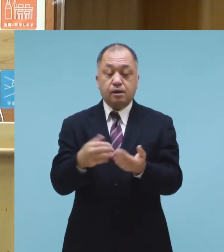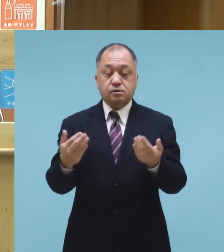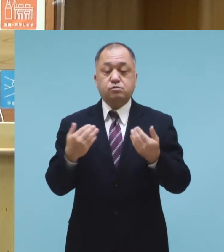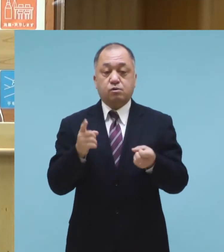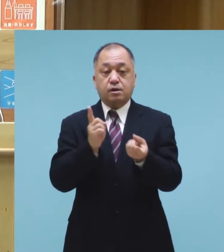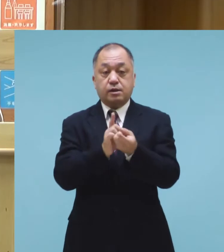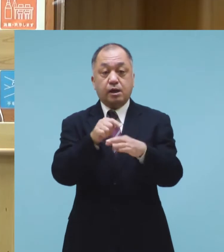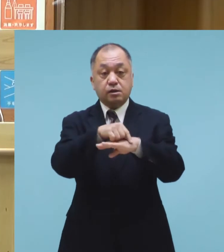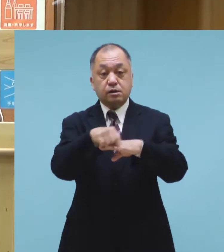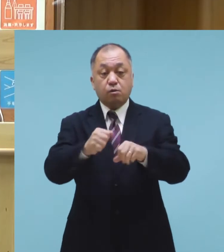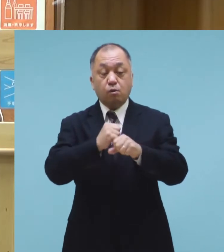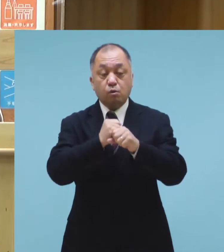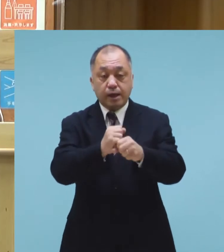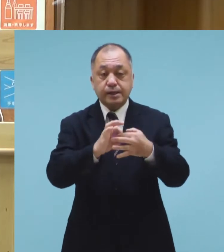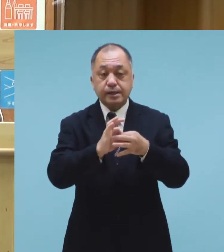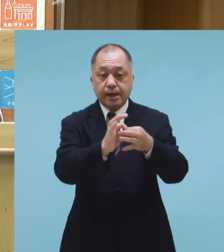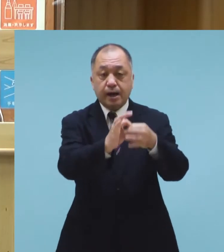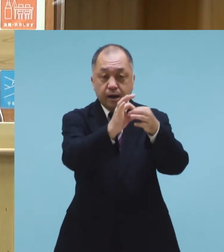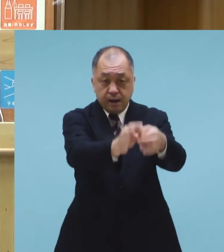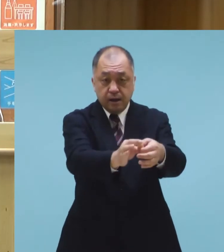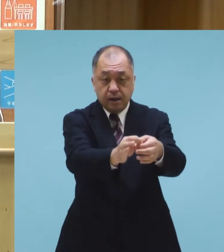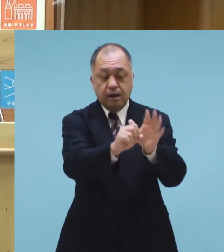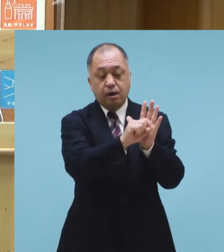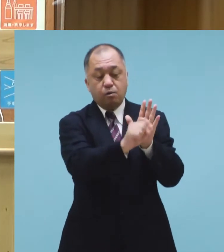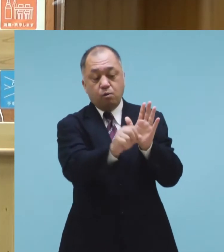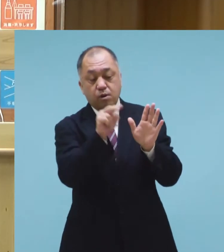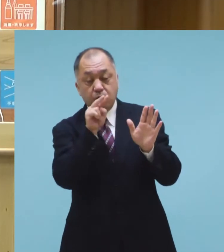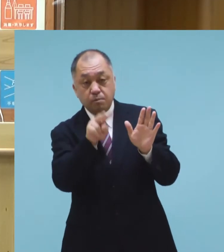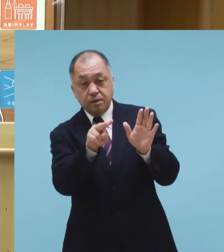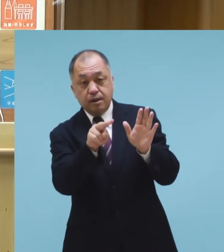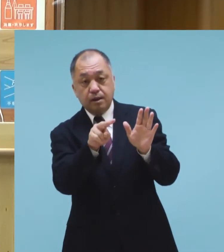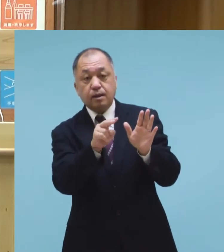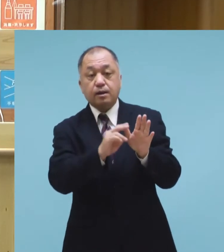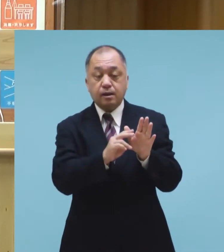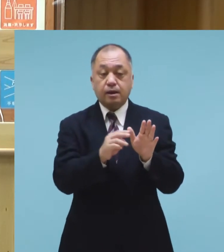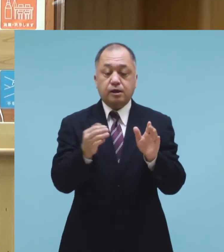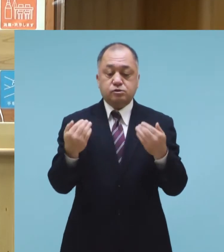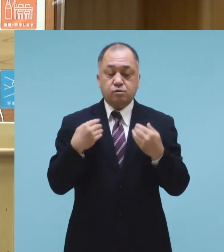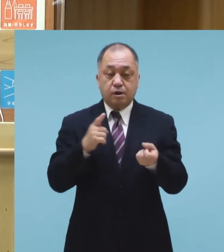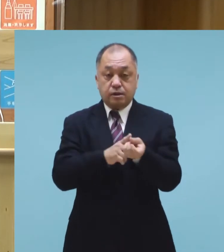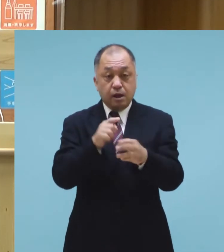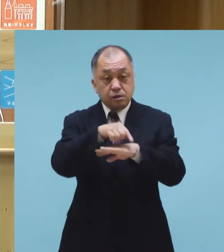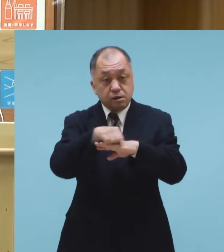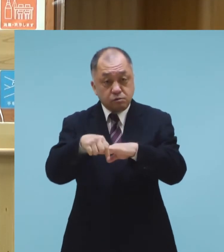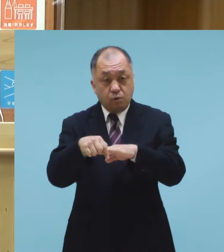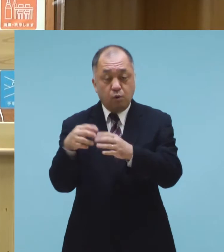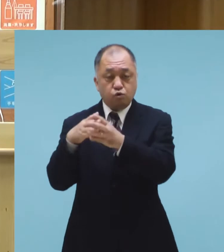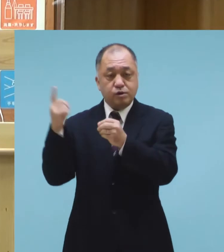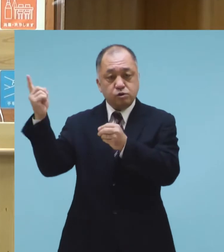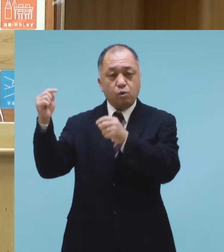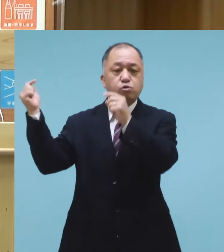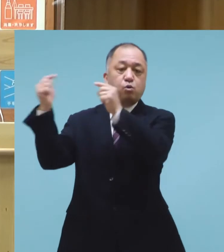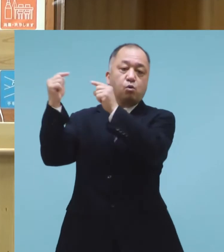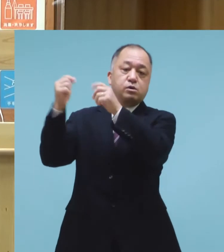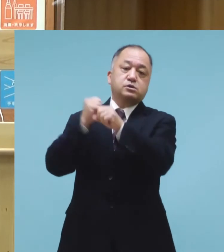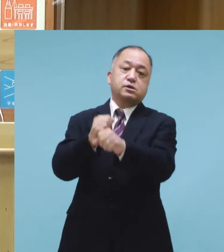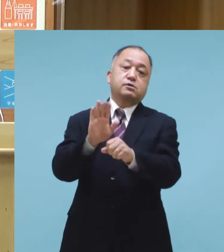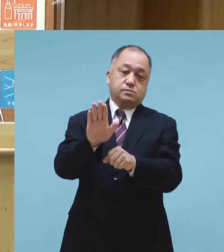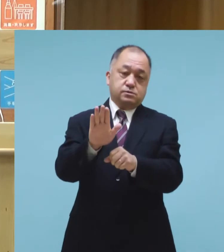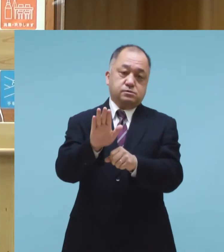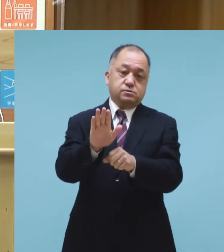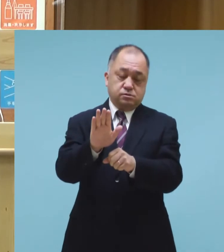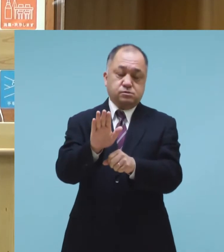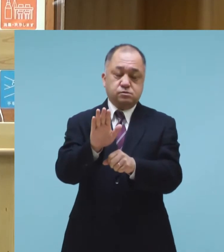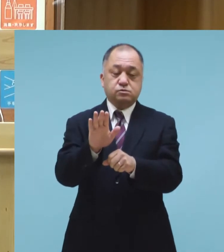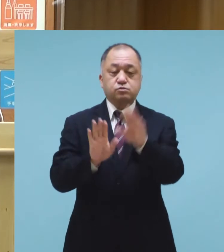な対策を講じつつ、その効果を見極めながら必要な対策が取れるように国とは協議を行っています。そうい